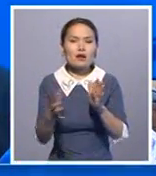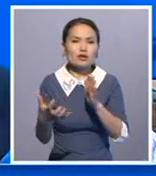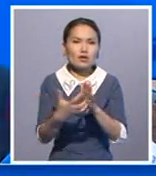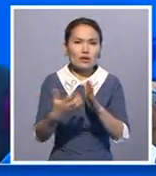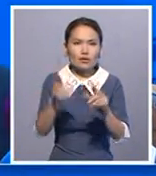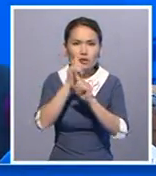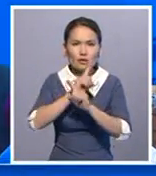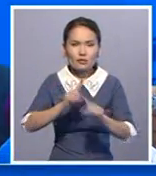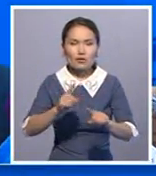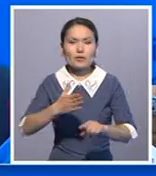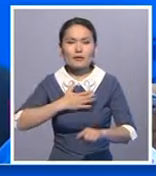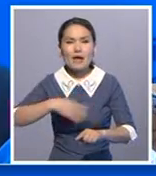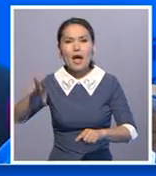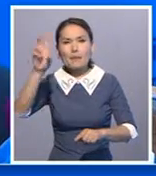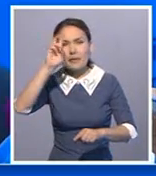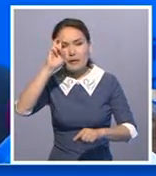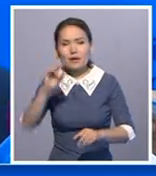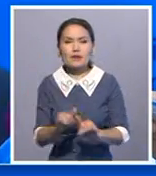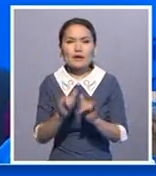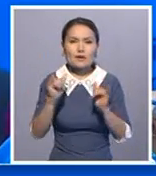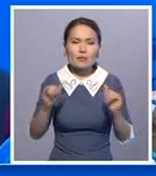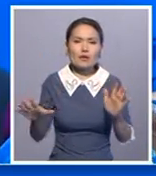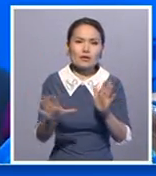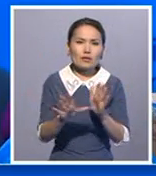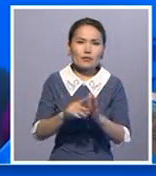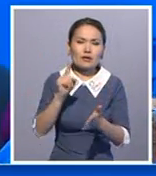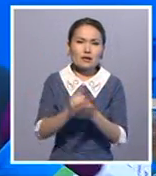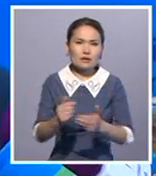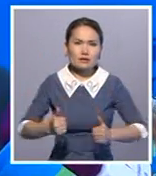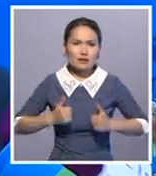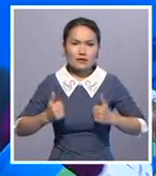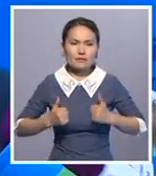толық қамтитын болсақ, мемлекеттің одан әрі дамуына зор мүмкіндік жасайтын боламыз.